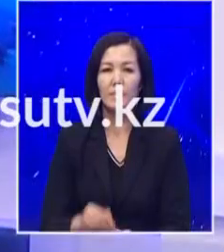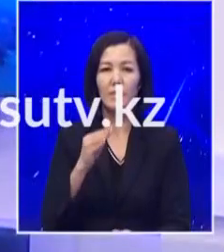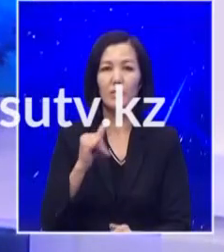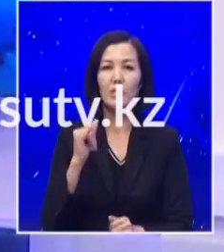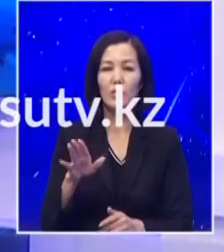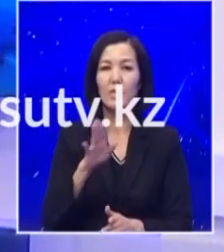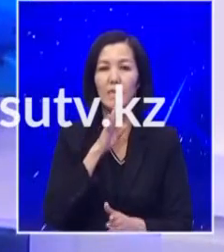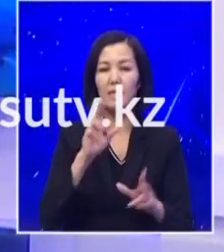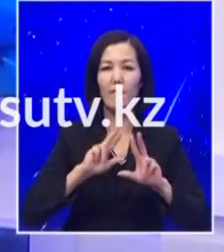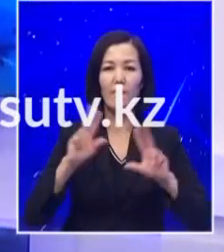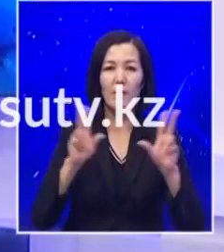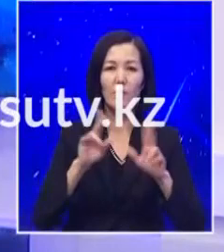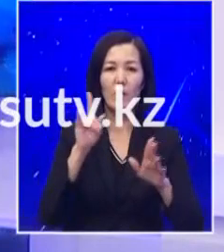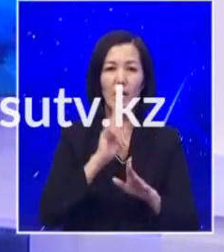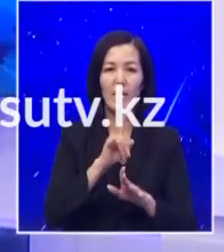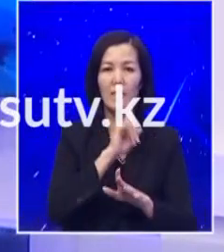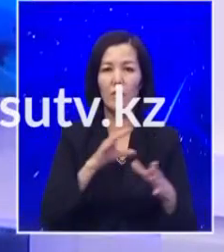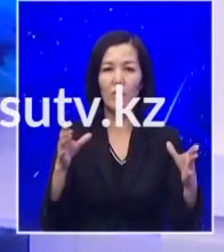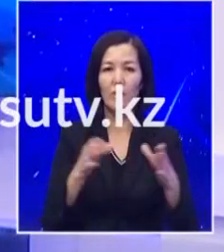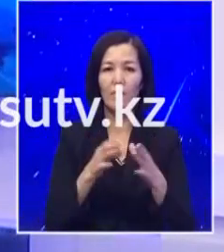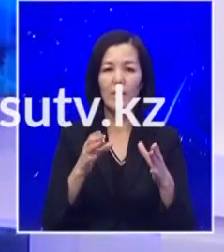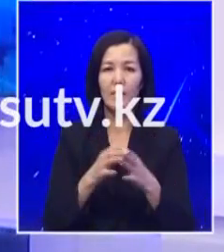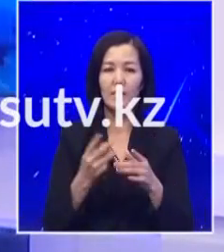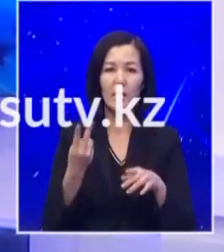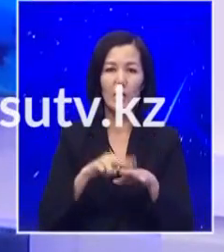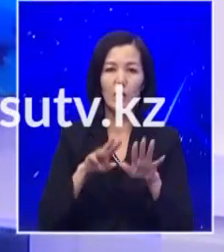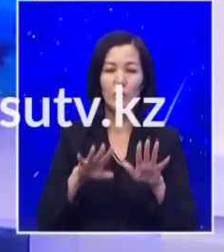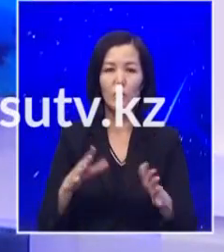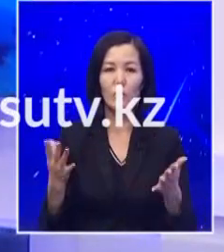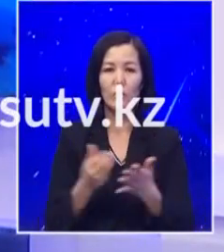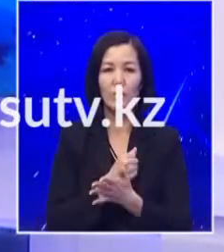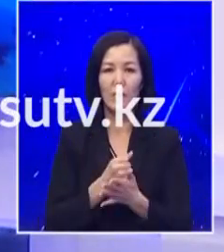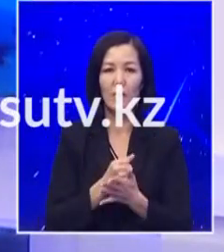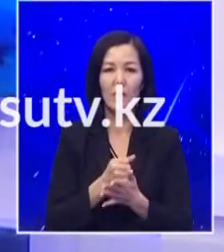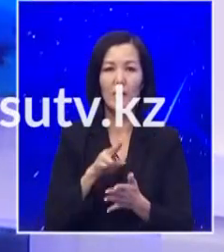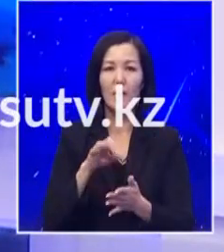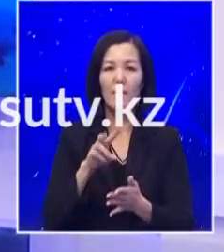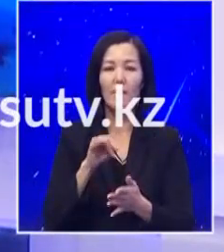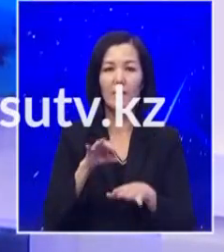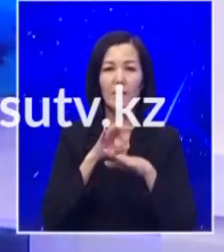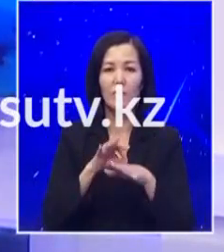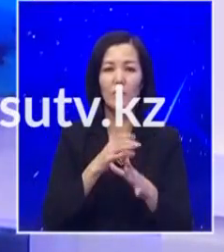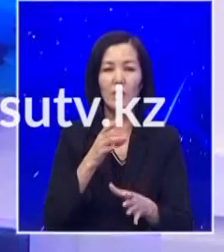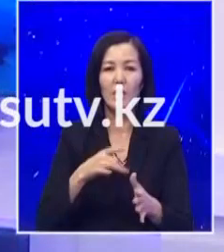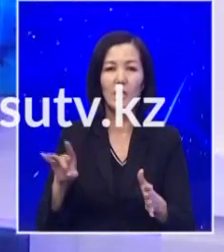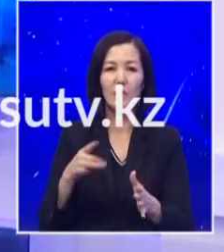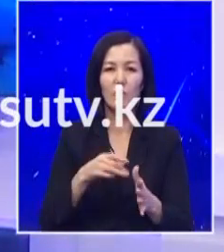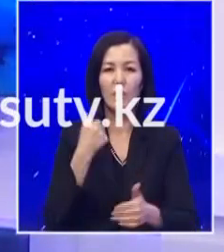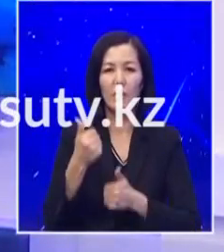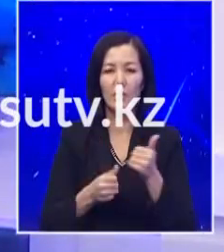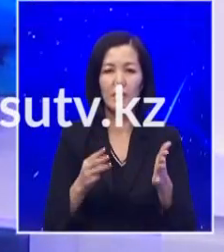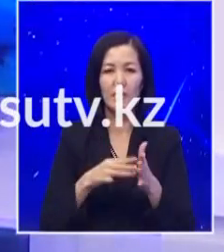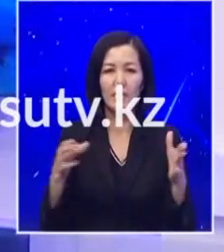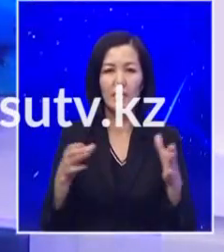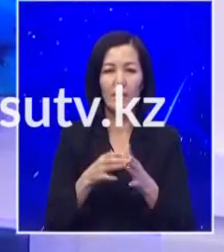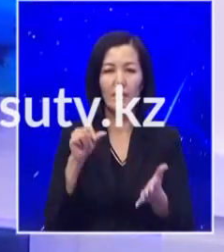Жетісулық қыздар волейболдан әйелдер құрамасы арасындағы ел біріншілігінде екінші орыннан көрінді. Павлодарда өткен республикалық жарысқа 8 команда